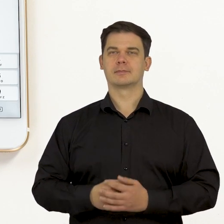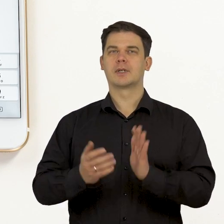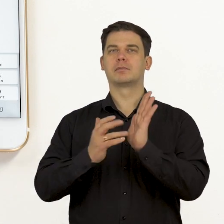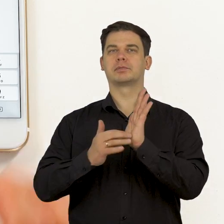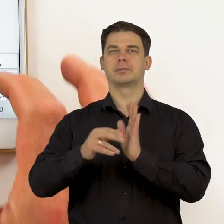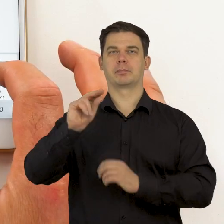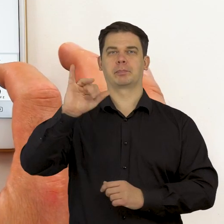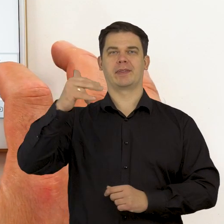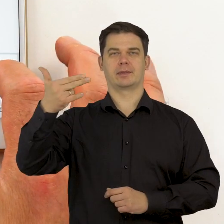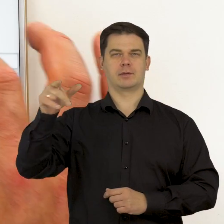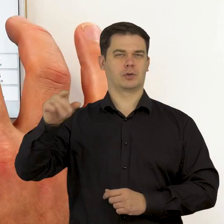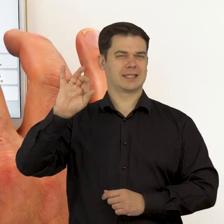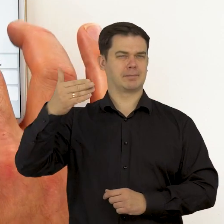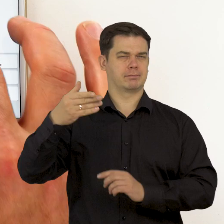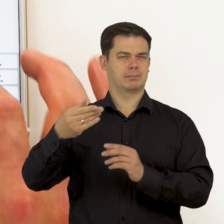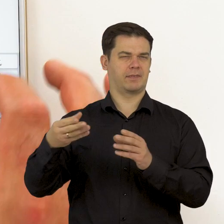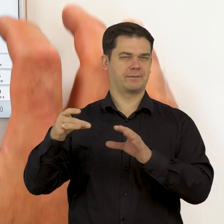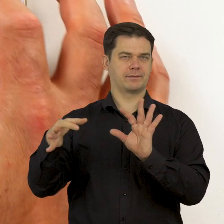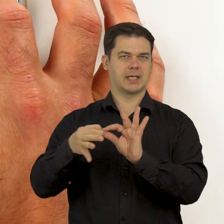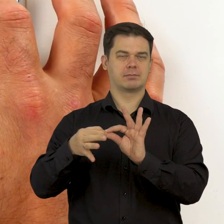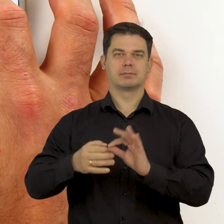Wpisujemy kod PIN do karty SIM